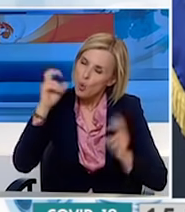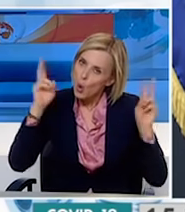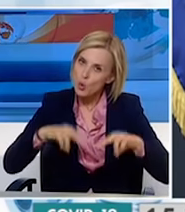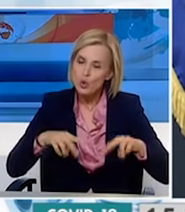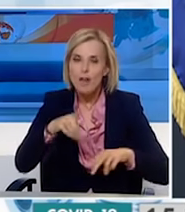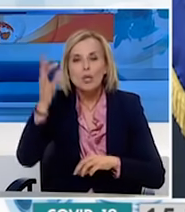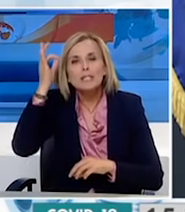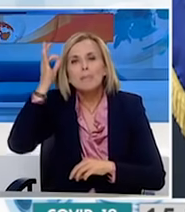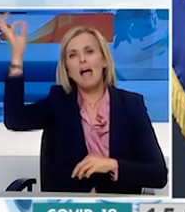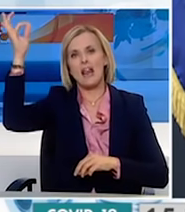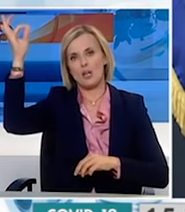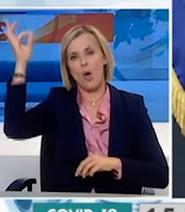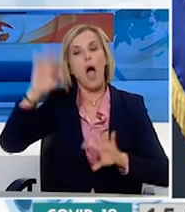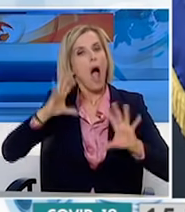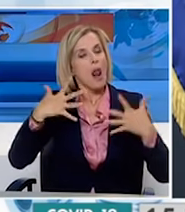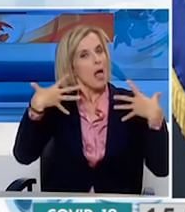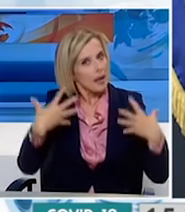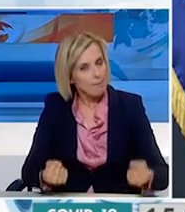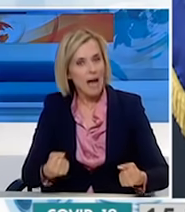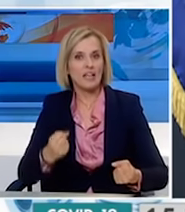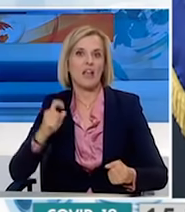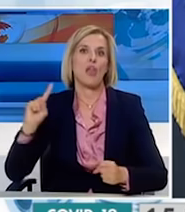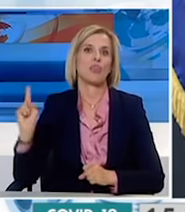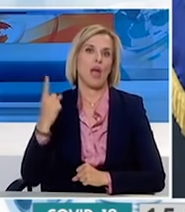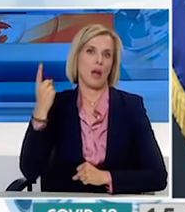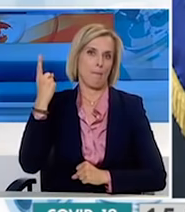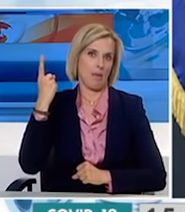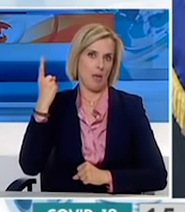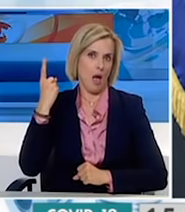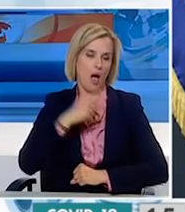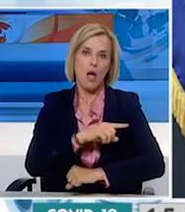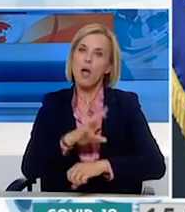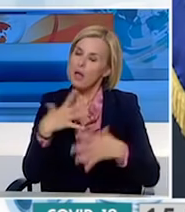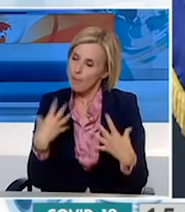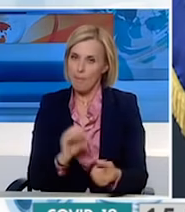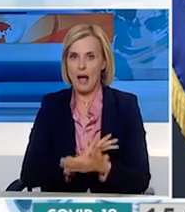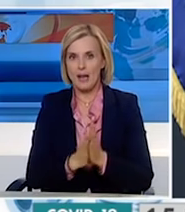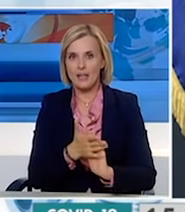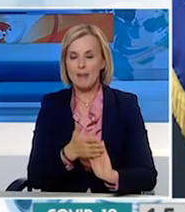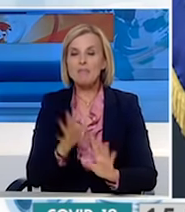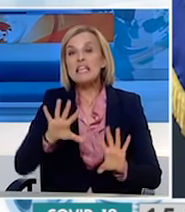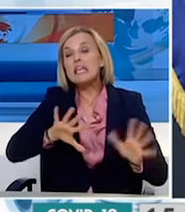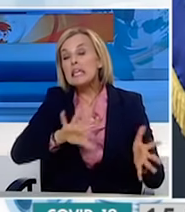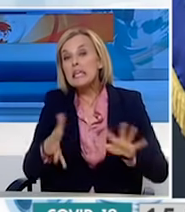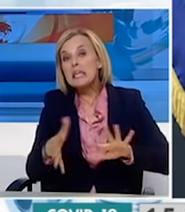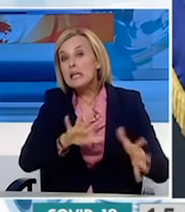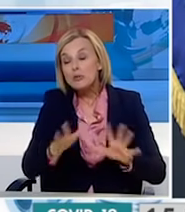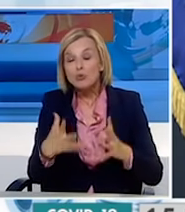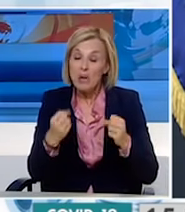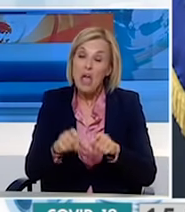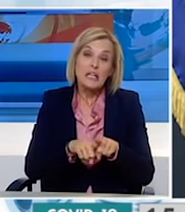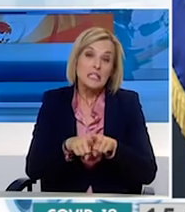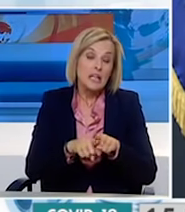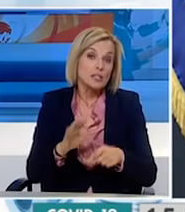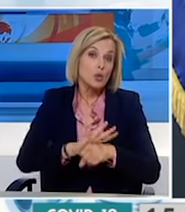σπάνιο σύνδρομο, για το οποίο υπάρχει θεραπεία και το οποίο μάλλον έχει κάποια συσχέτιση με αυτόν τον κορονοϊό. Δεν προβληματίζει, γιατί δεν είναι, εξακολουθεί